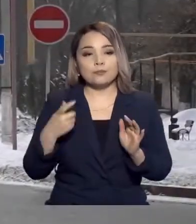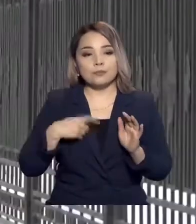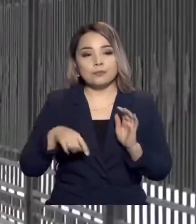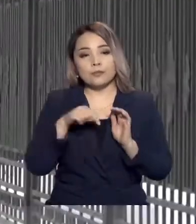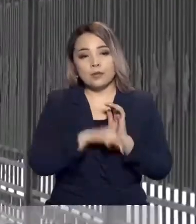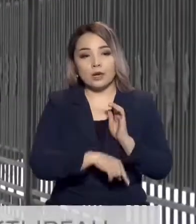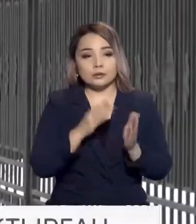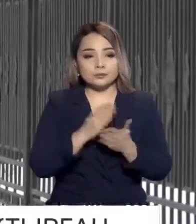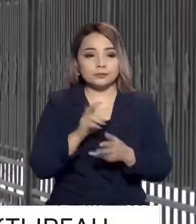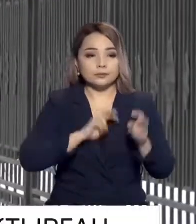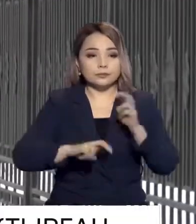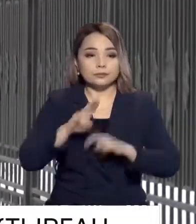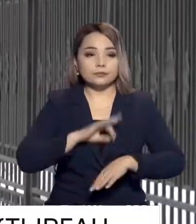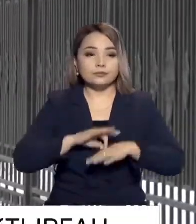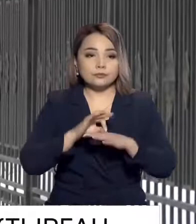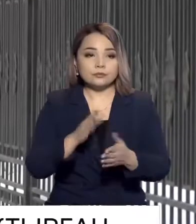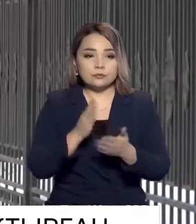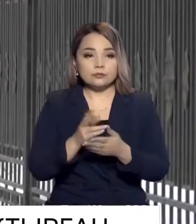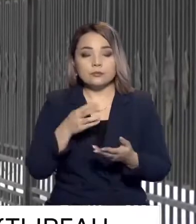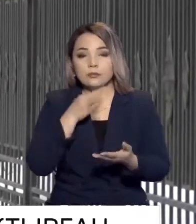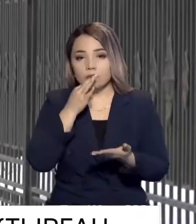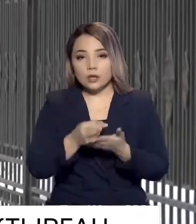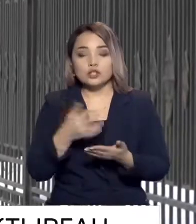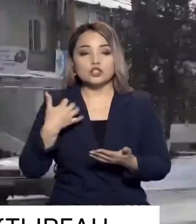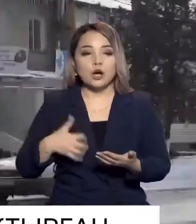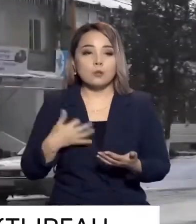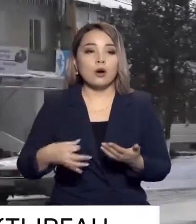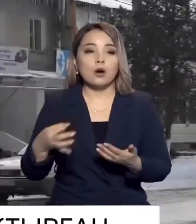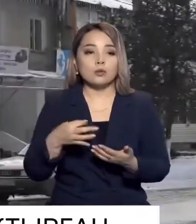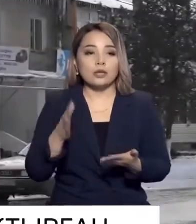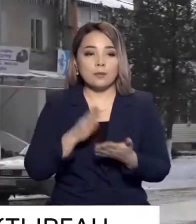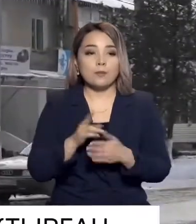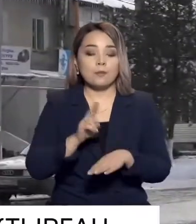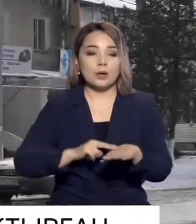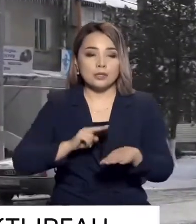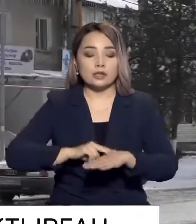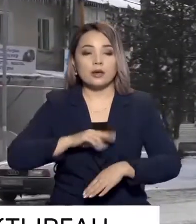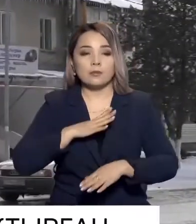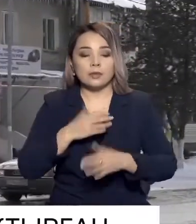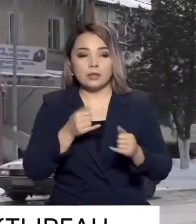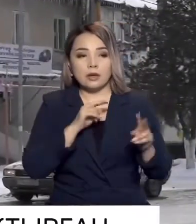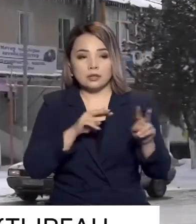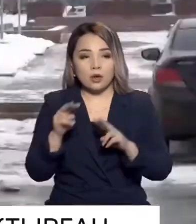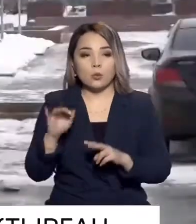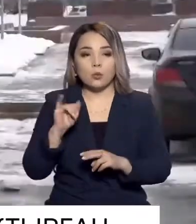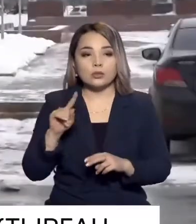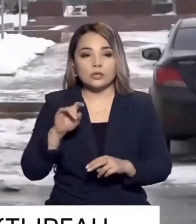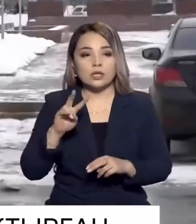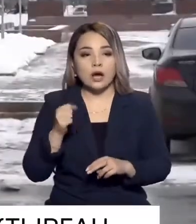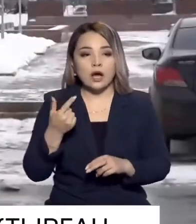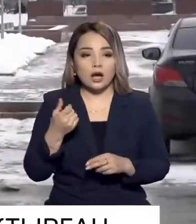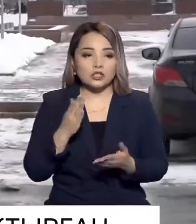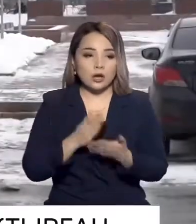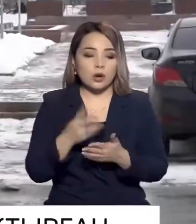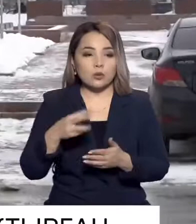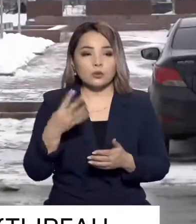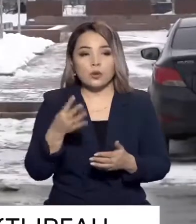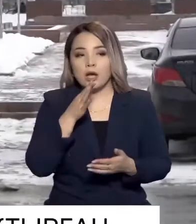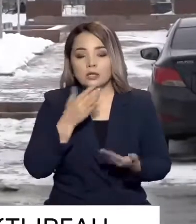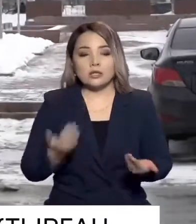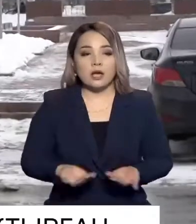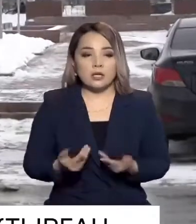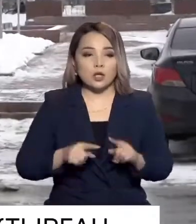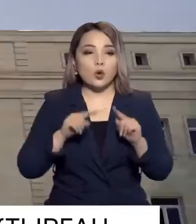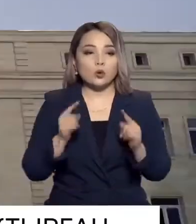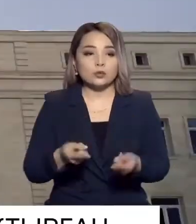қылған. Жедел іздестіру шаралары барысында Жамбыл ауданының полиция бөлімінің тәртіп сақшылары Ұзынағаш ауылының 34 жастағы тұрғынын